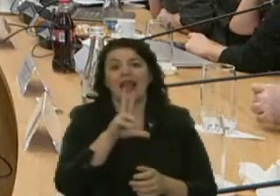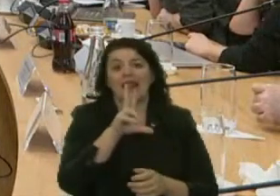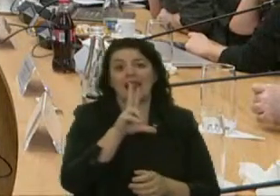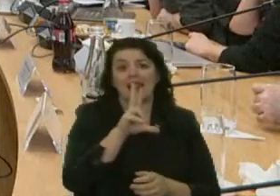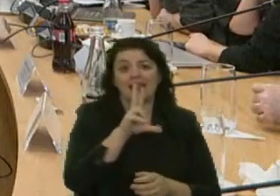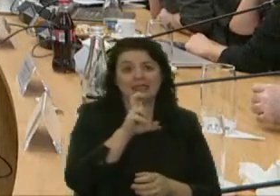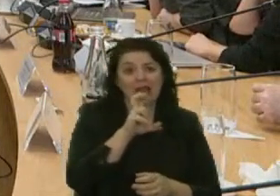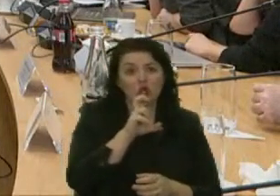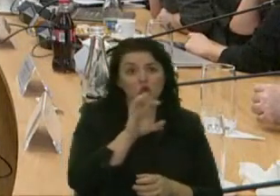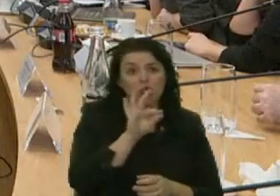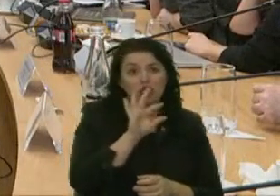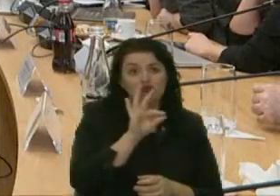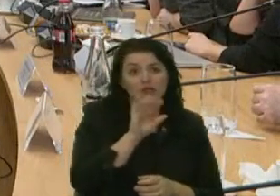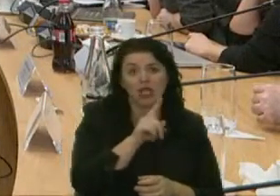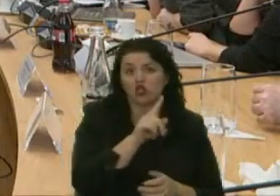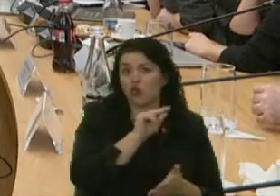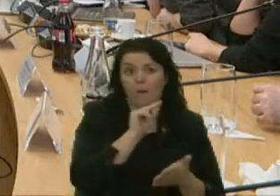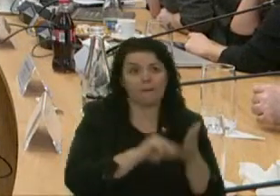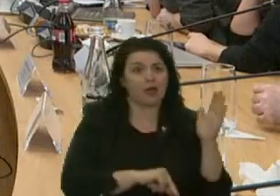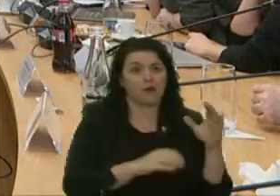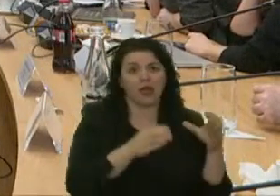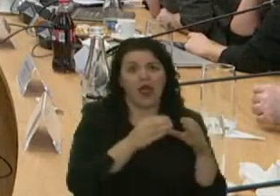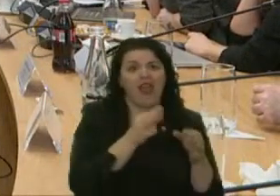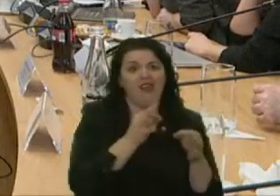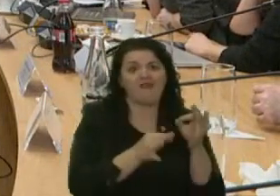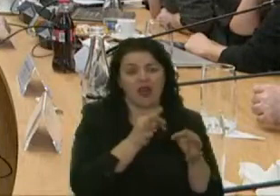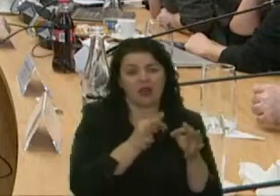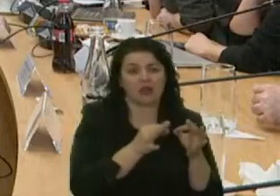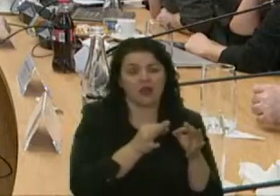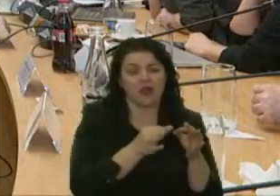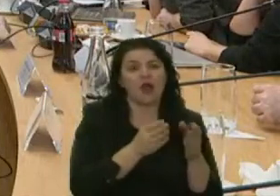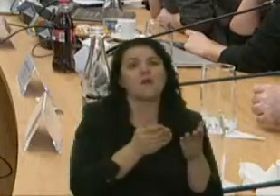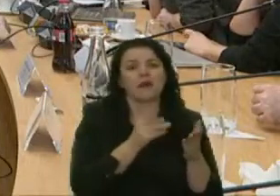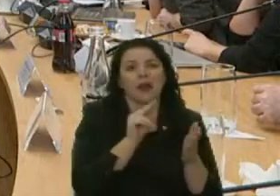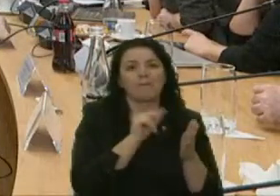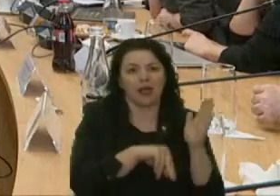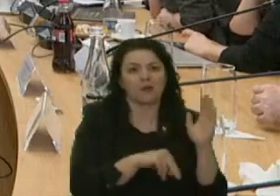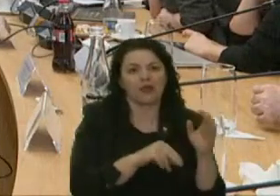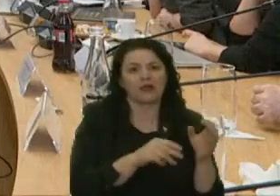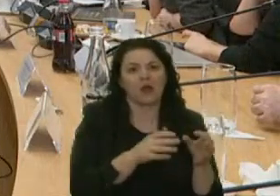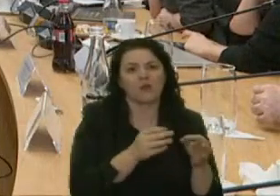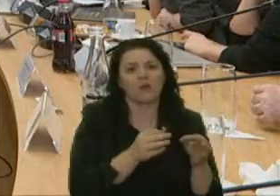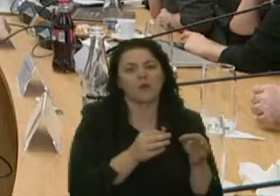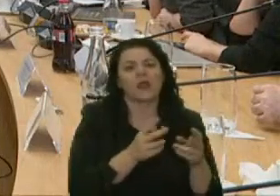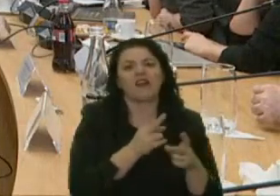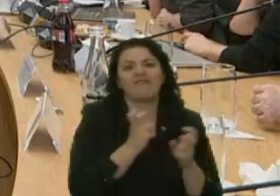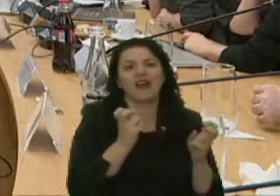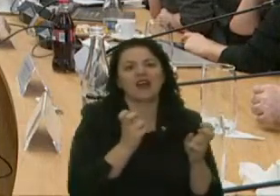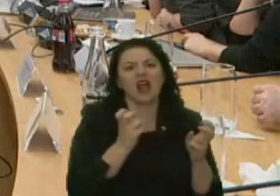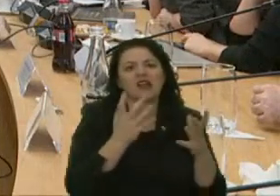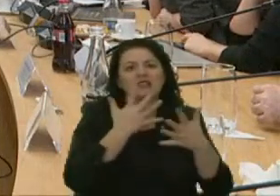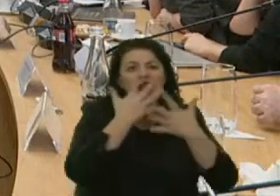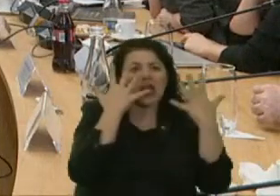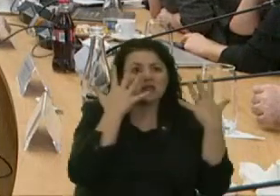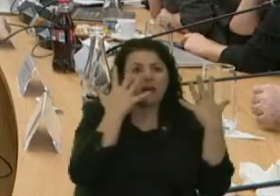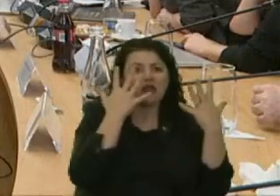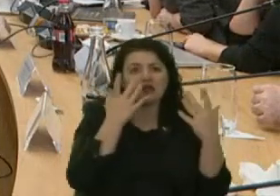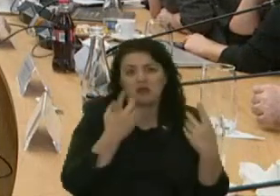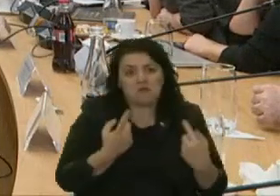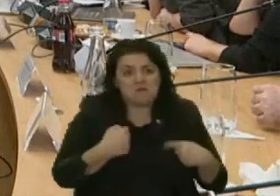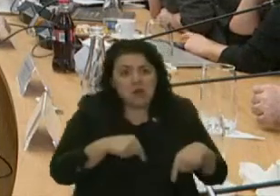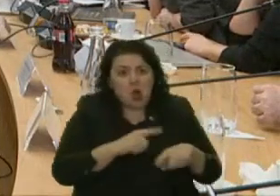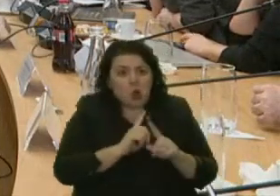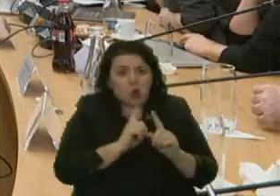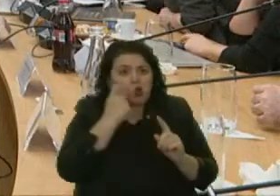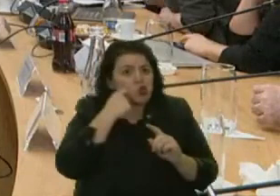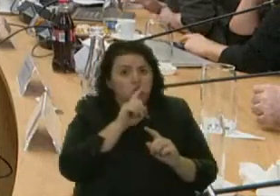pe 2005 nu permite un cadru de evaluare permite un cadru de evaluare lipsit de transparență și cred că Clujul nu trebuie să și asume